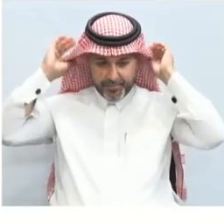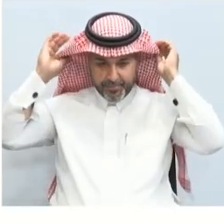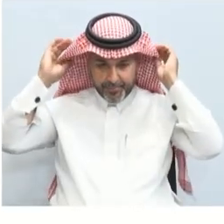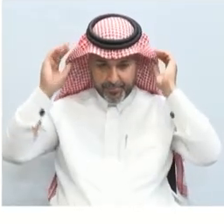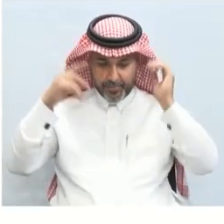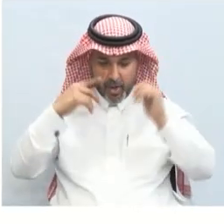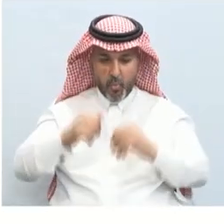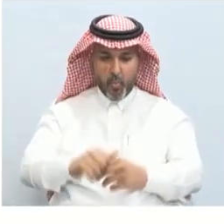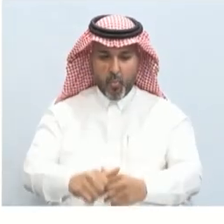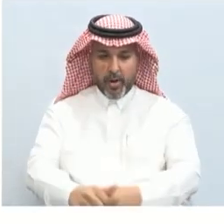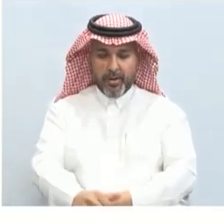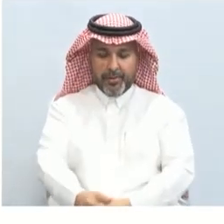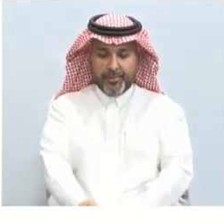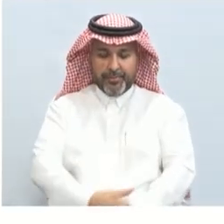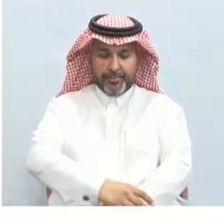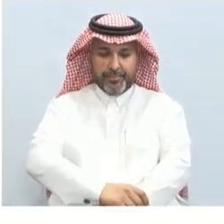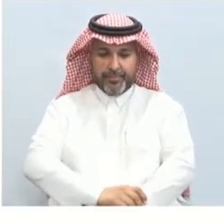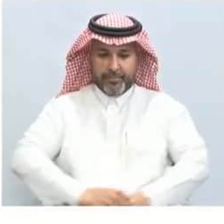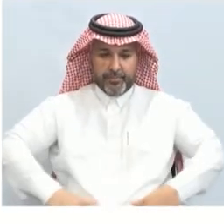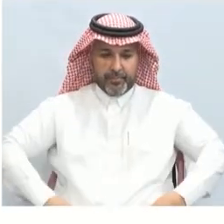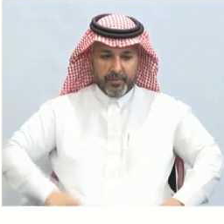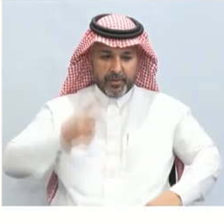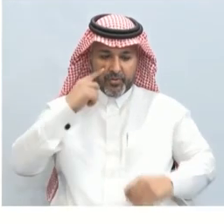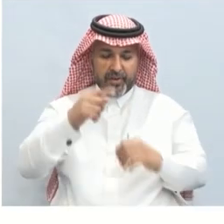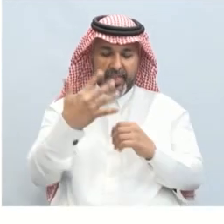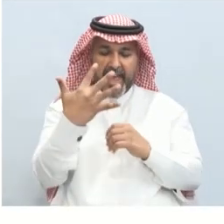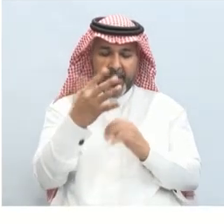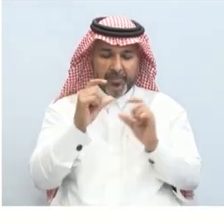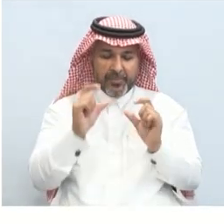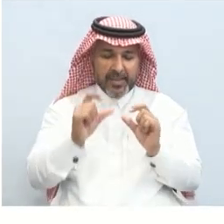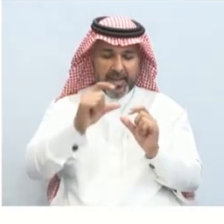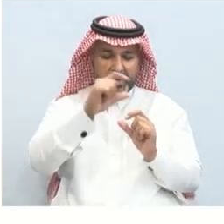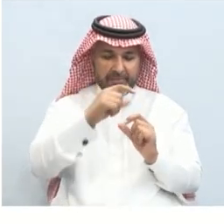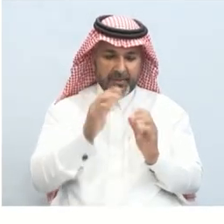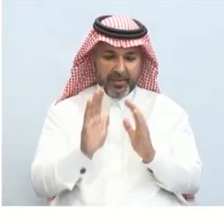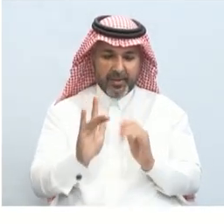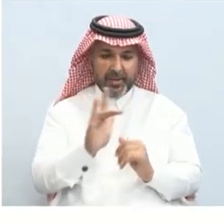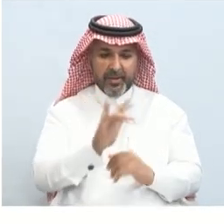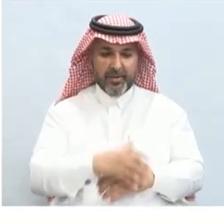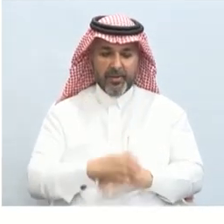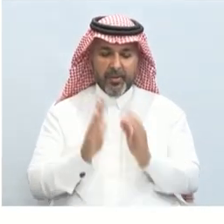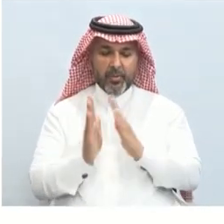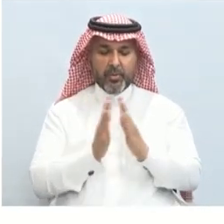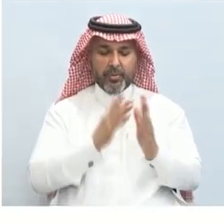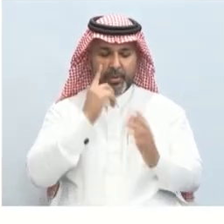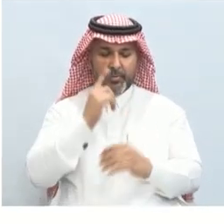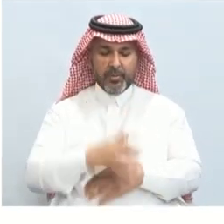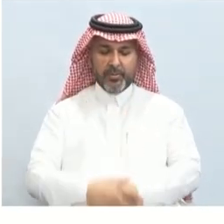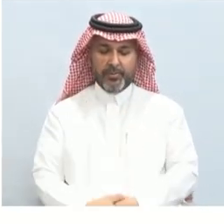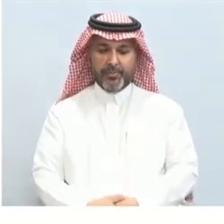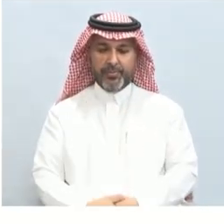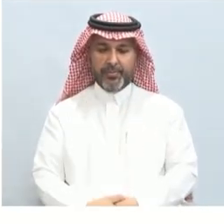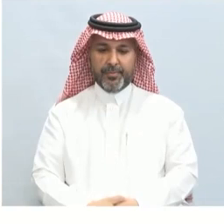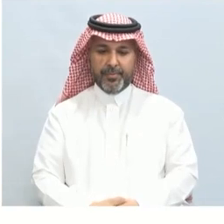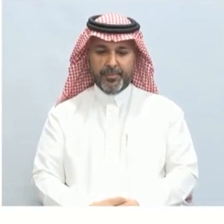بالسؤال 4 اي قالك اذا رتبت خمس بطاقات مسجل عليها الاسماء الخمسه حسن ومحمد واحمد وسالم